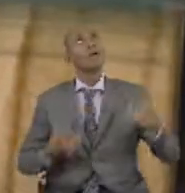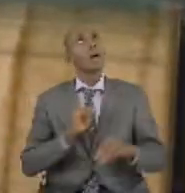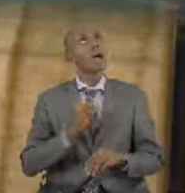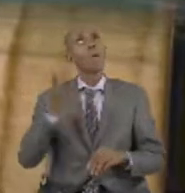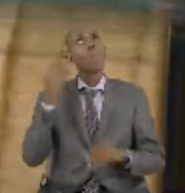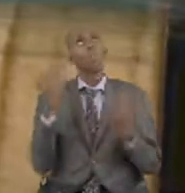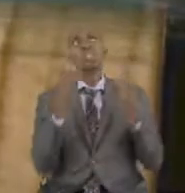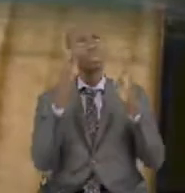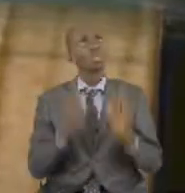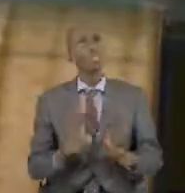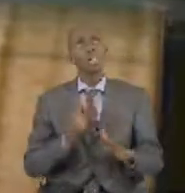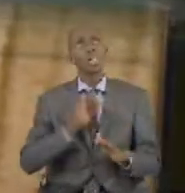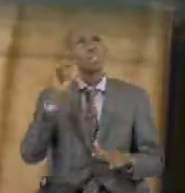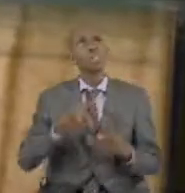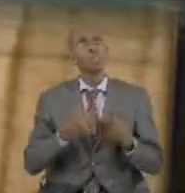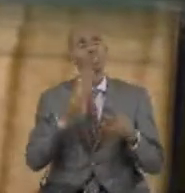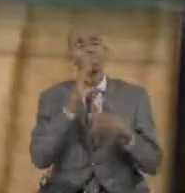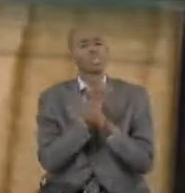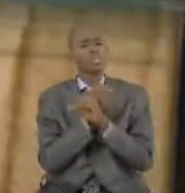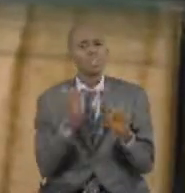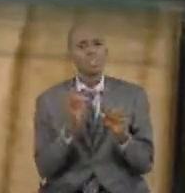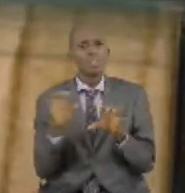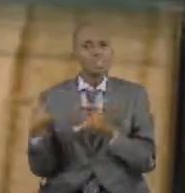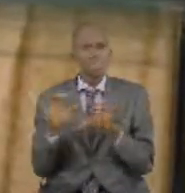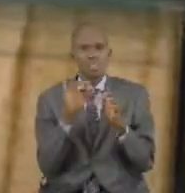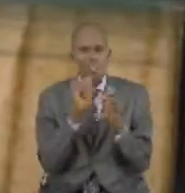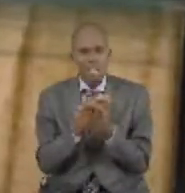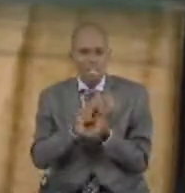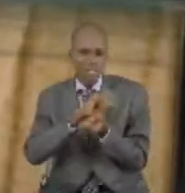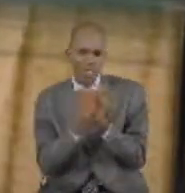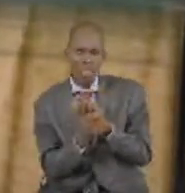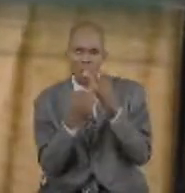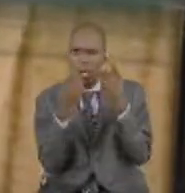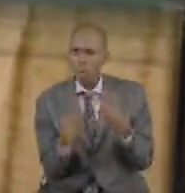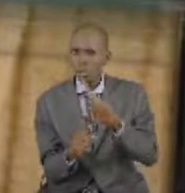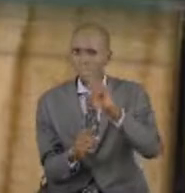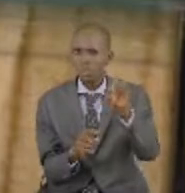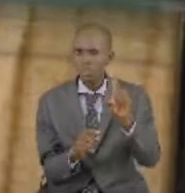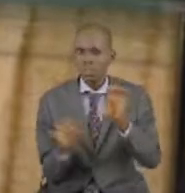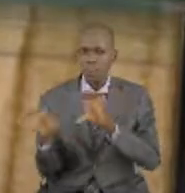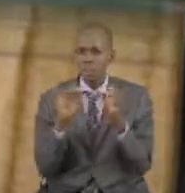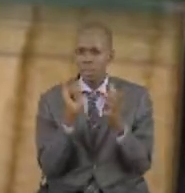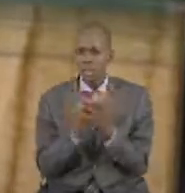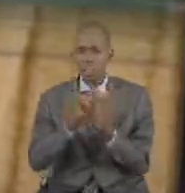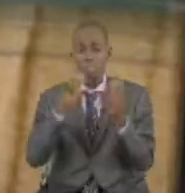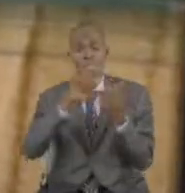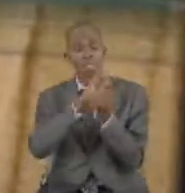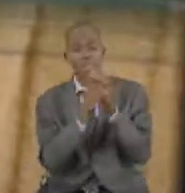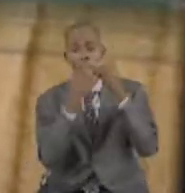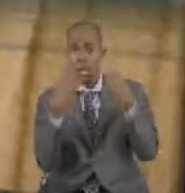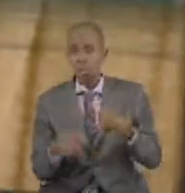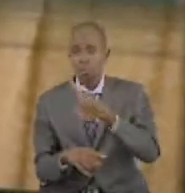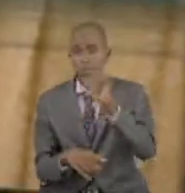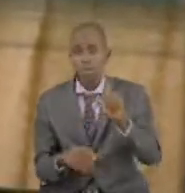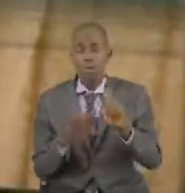j'étais pêcheur que j'ai besoin de sauver yat-il ce changement qui s'est produit en vous y attire cette transformation qui s'est produite en